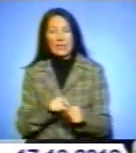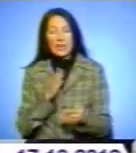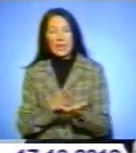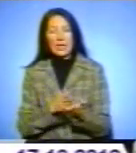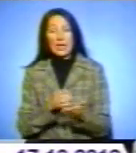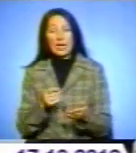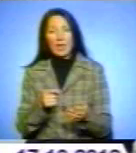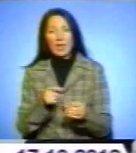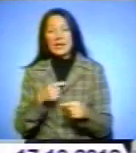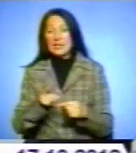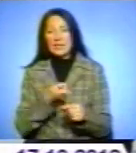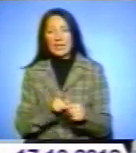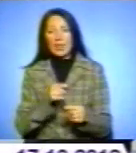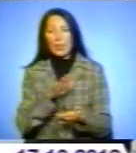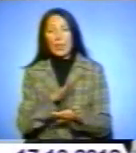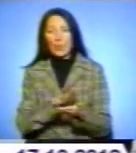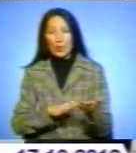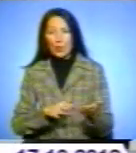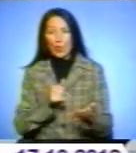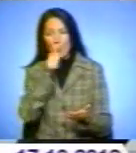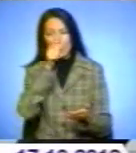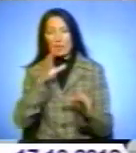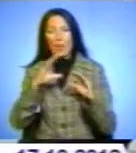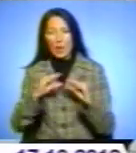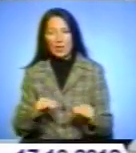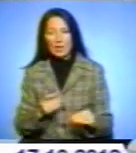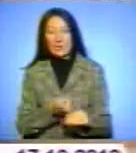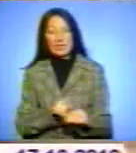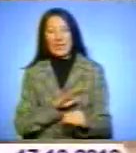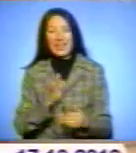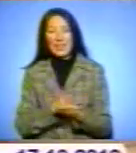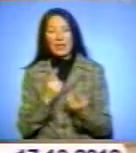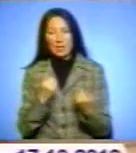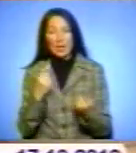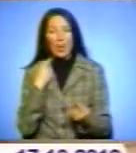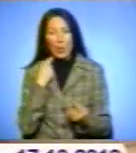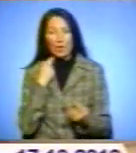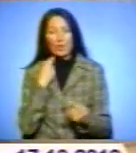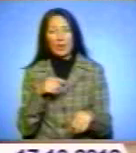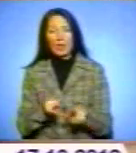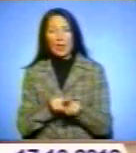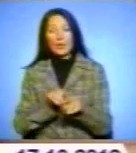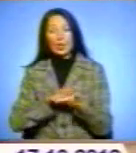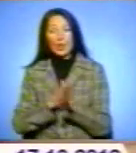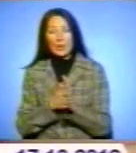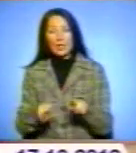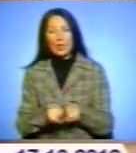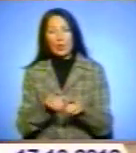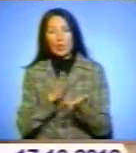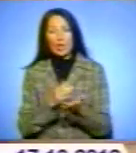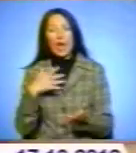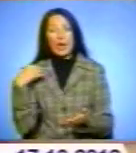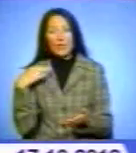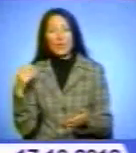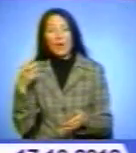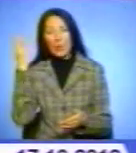місяця погашається. Тобто це не є якісь, це навіть не можна вважати якимось суттєвим боргом. В аналогічній ситуації сьогодні опинився Львів, Хмельницький,